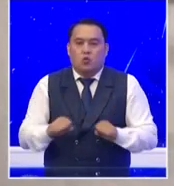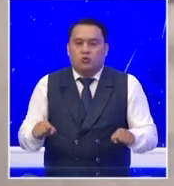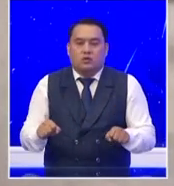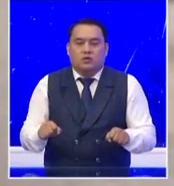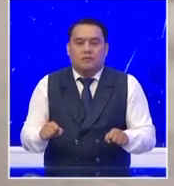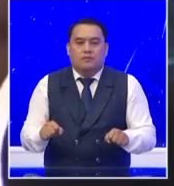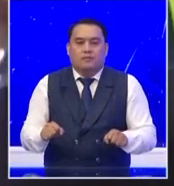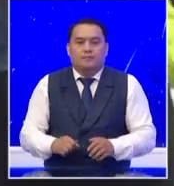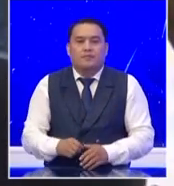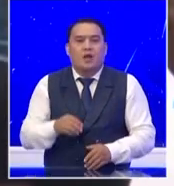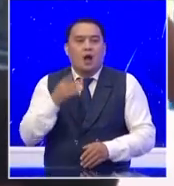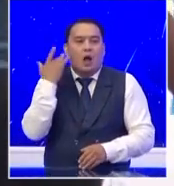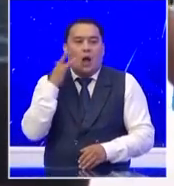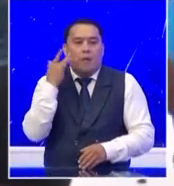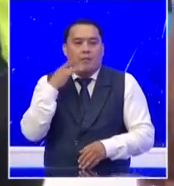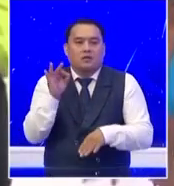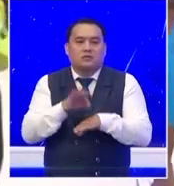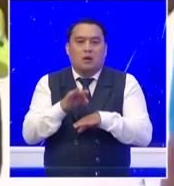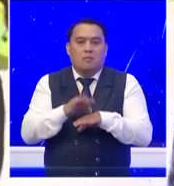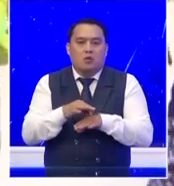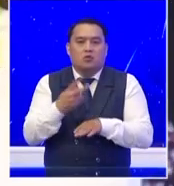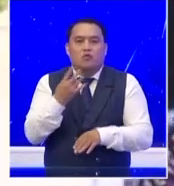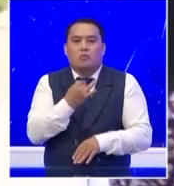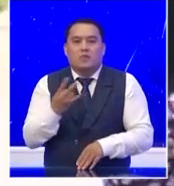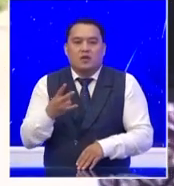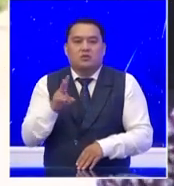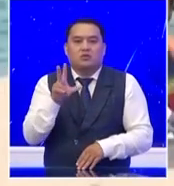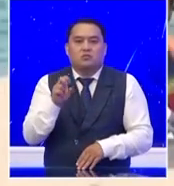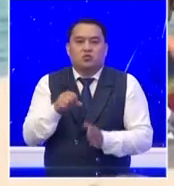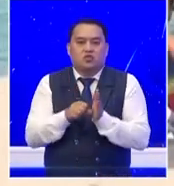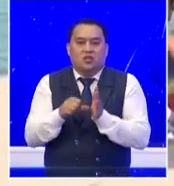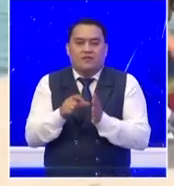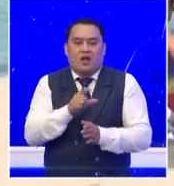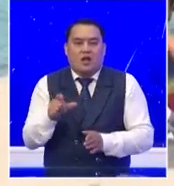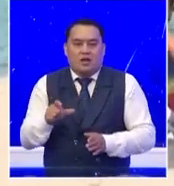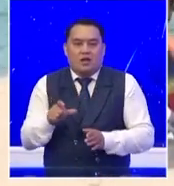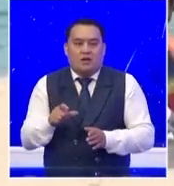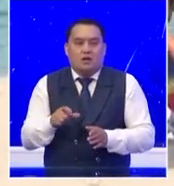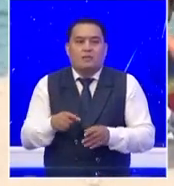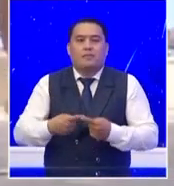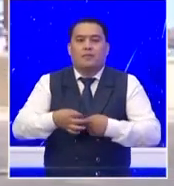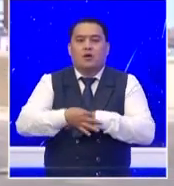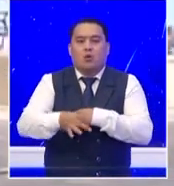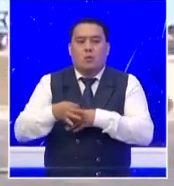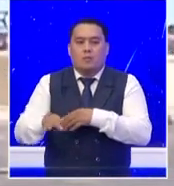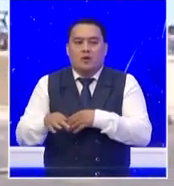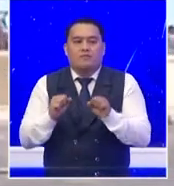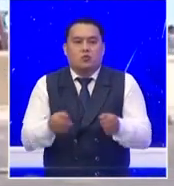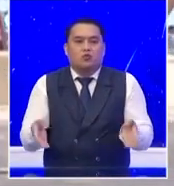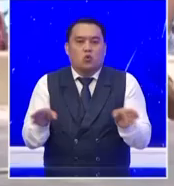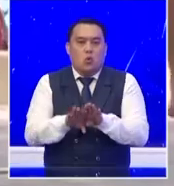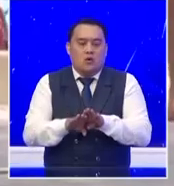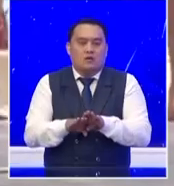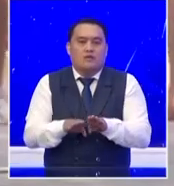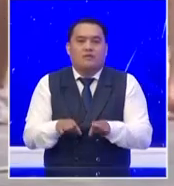не приходится. В США, где количество зараженных приближается к 2 700 000 человек, власти ряда штатов, расположенных на побережье, намерены закрыть пляжи